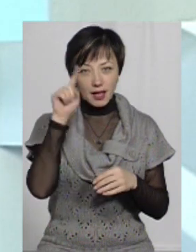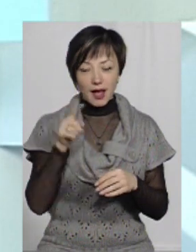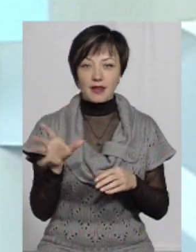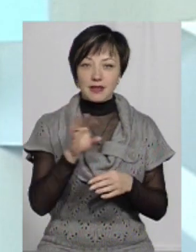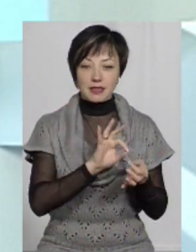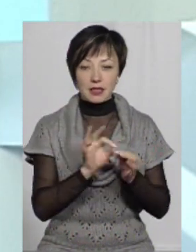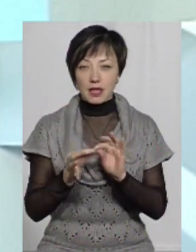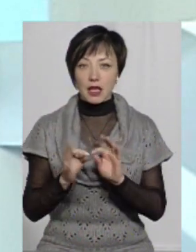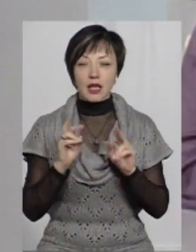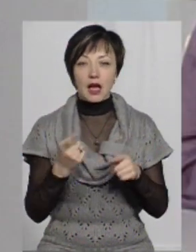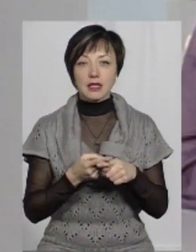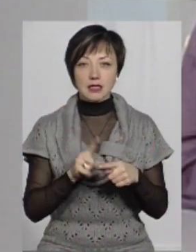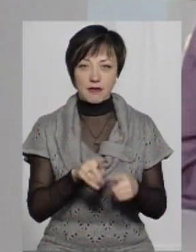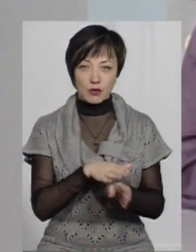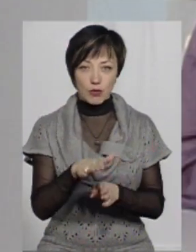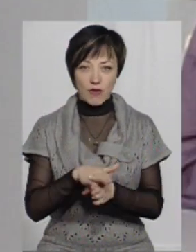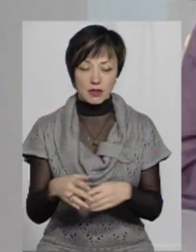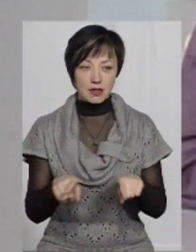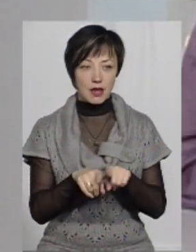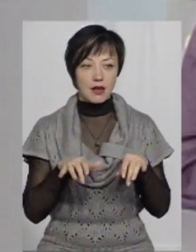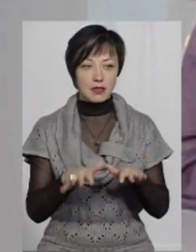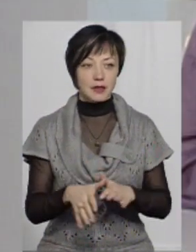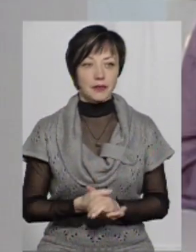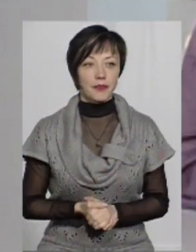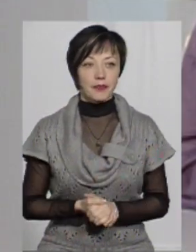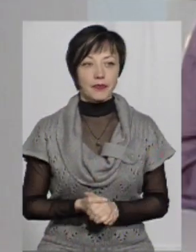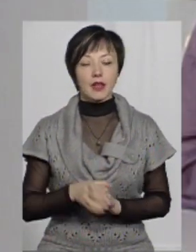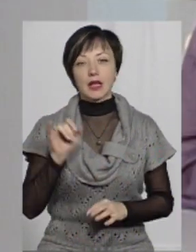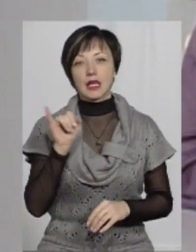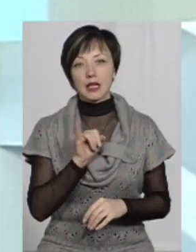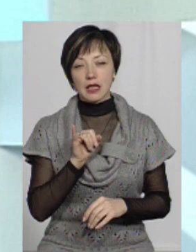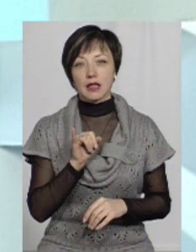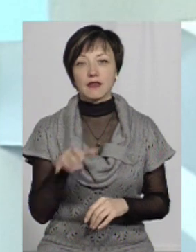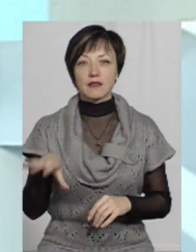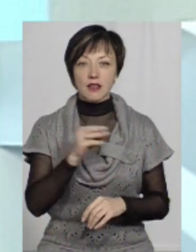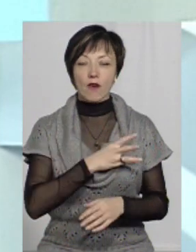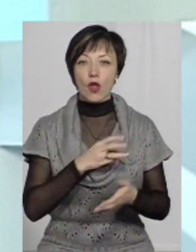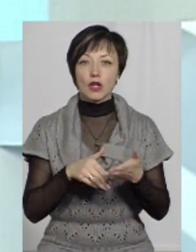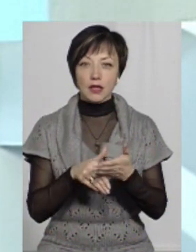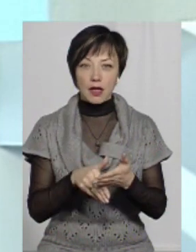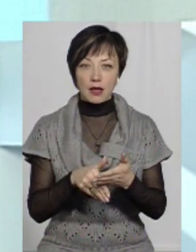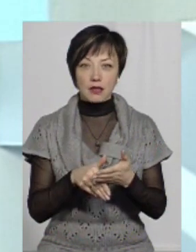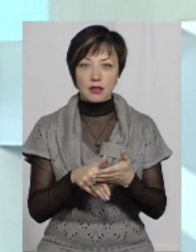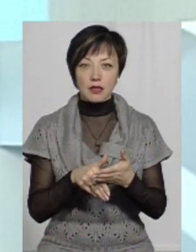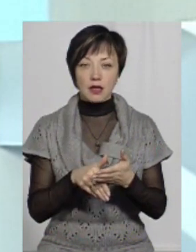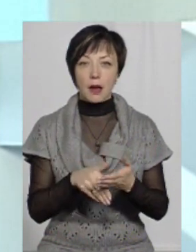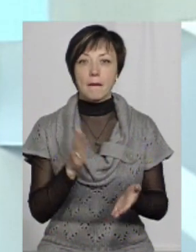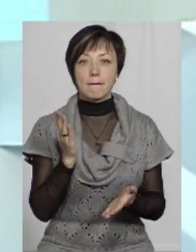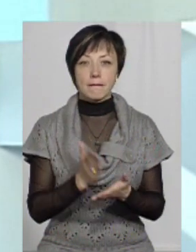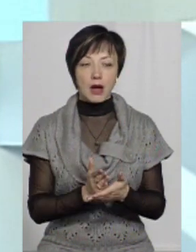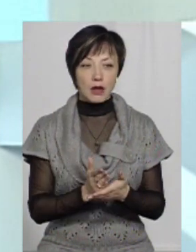знає, як ця, яким чином відбувається така акція. Ну і, звичайно, оскільки всі волонтери,